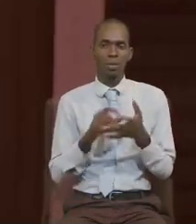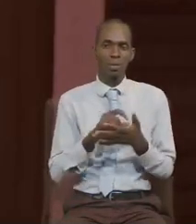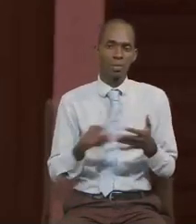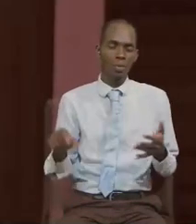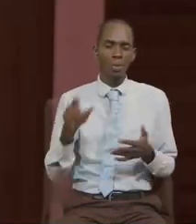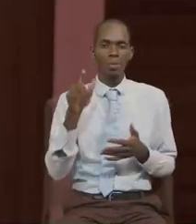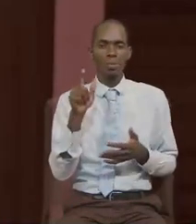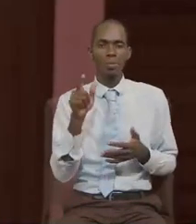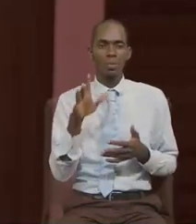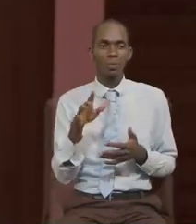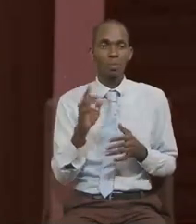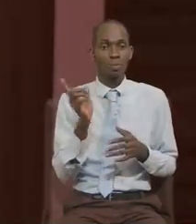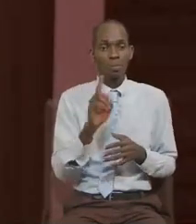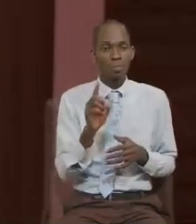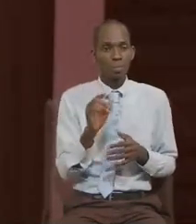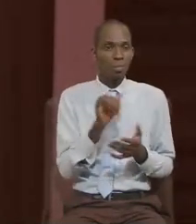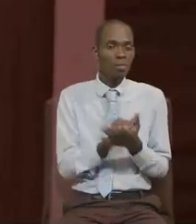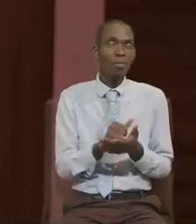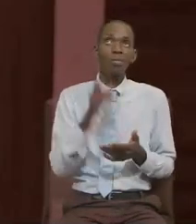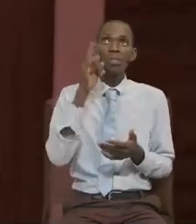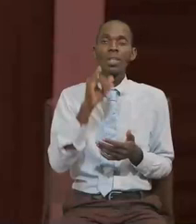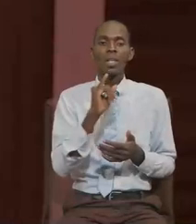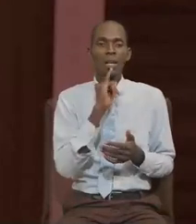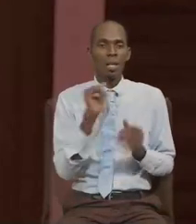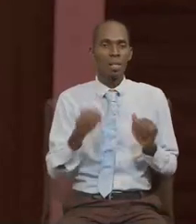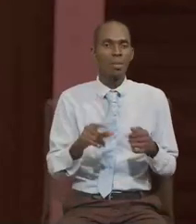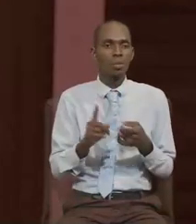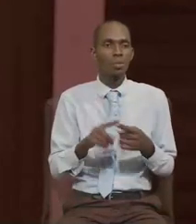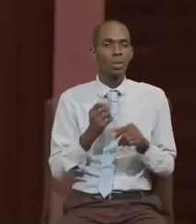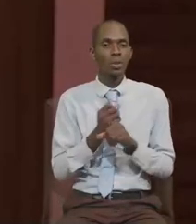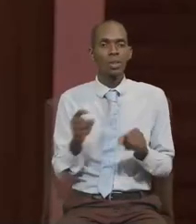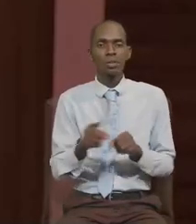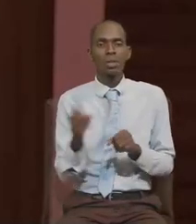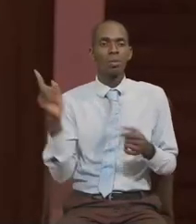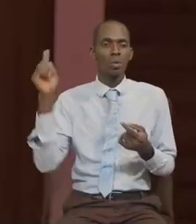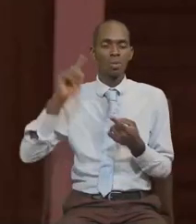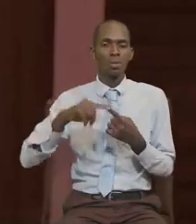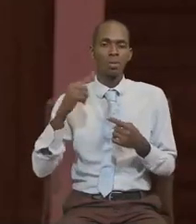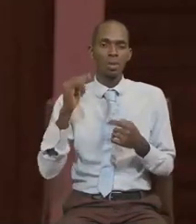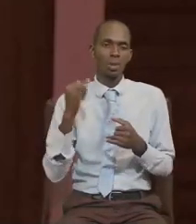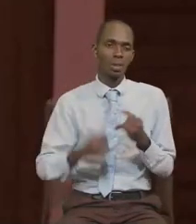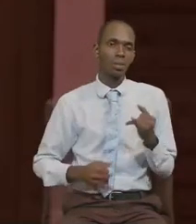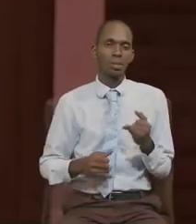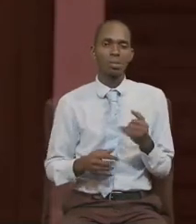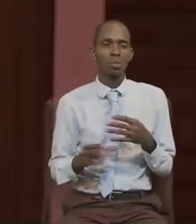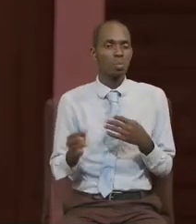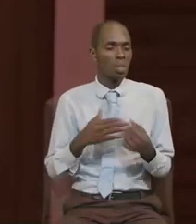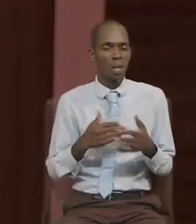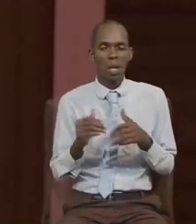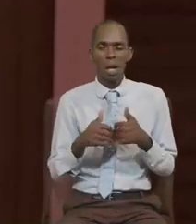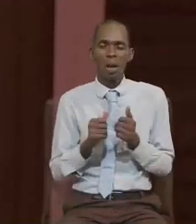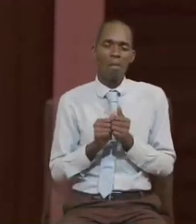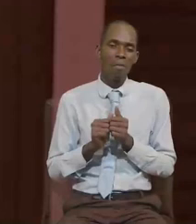qu'il peut sauver parfaitement ceux qui s'approchent de Dieu. Peu importe